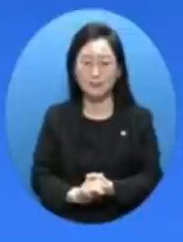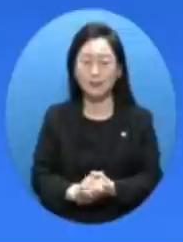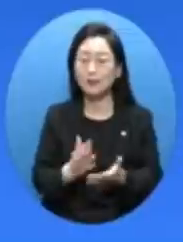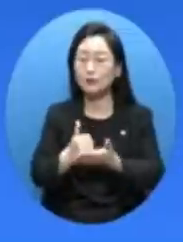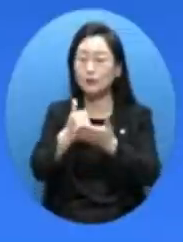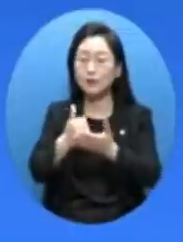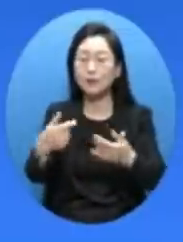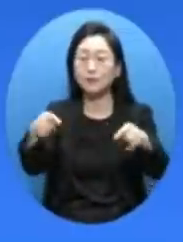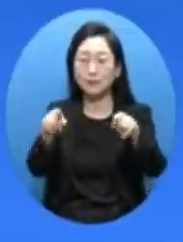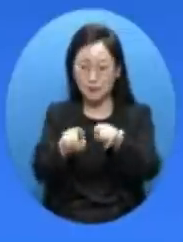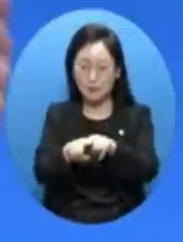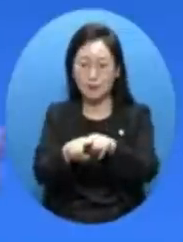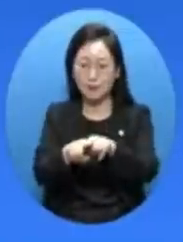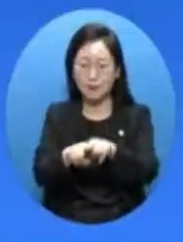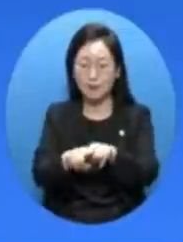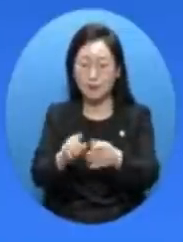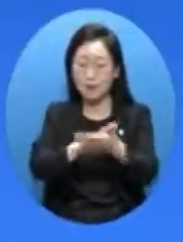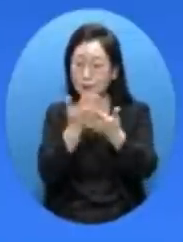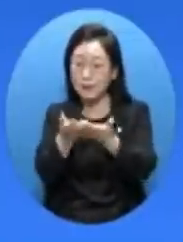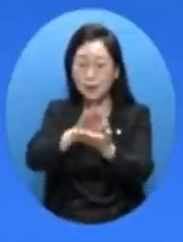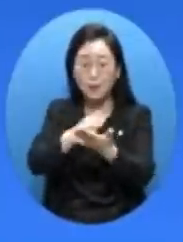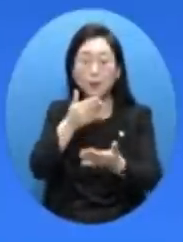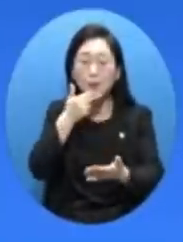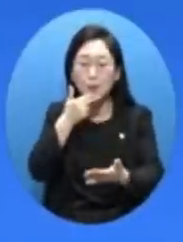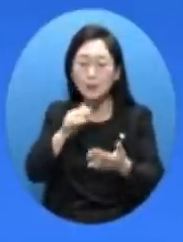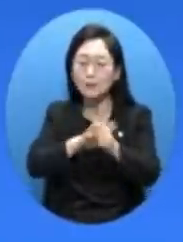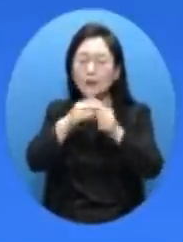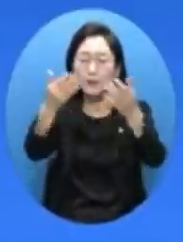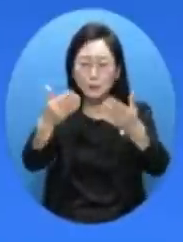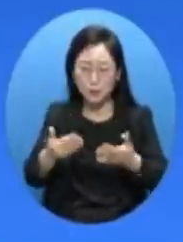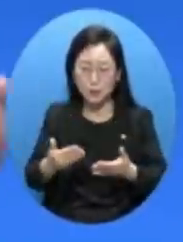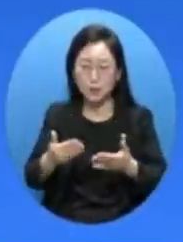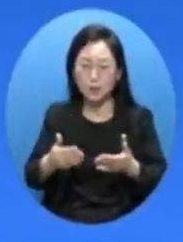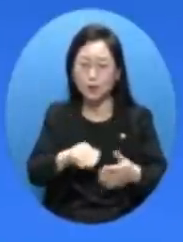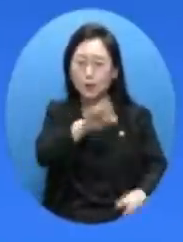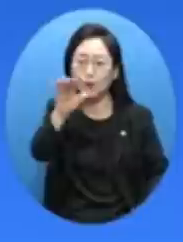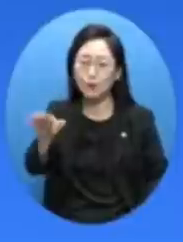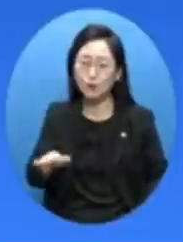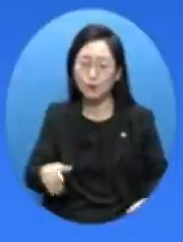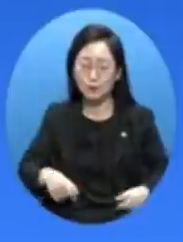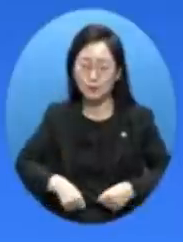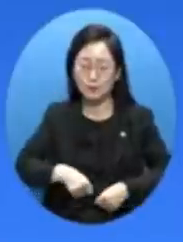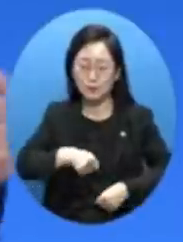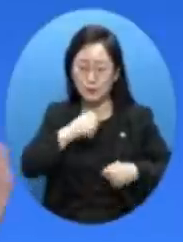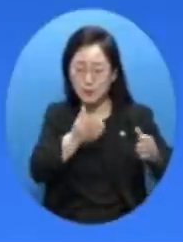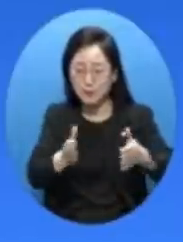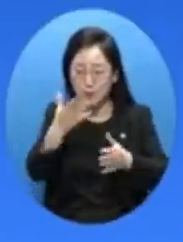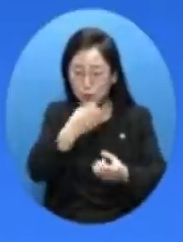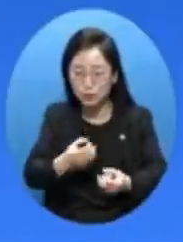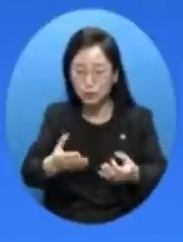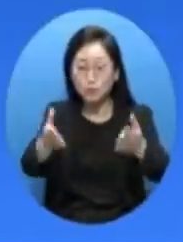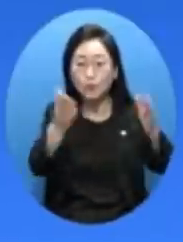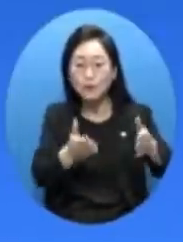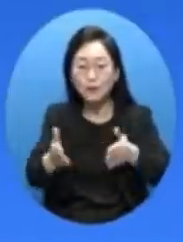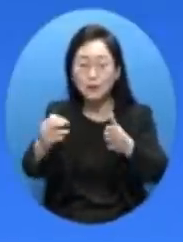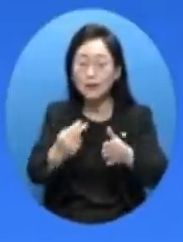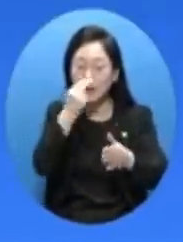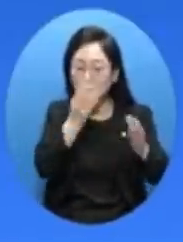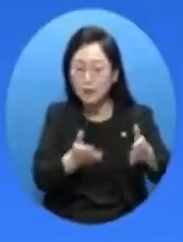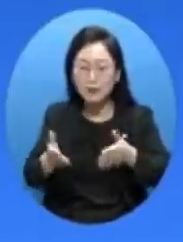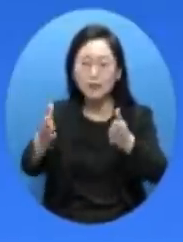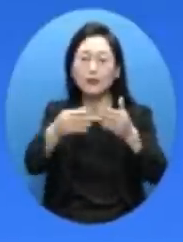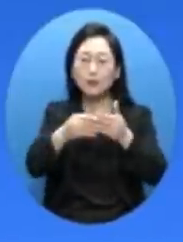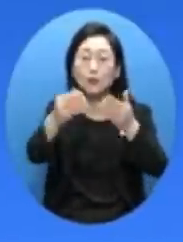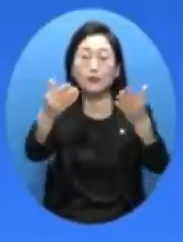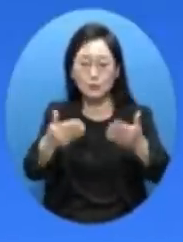주님께서 우리와 함께 하시며 변하지 않고 우리를 사랑하시며 우리를 의의 길로, 축복의 길로, 생명의 길로 인도해